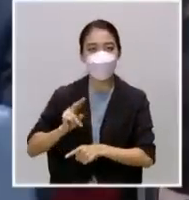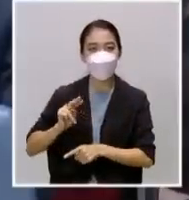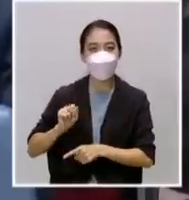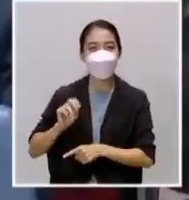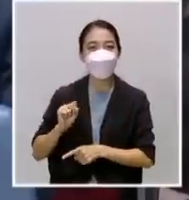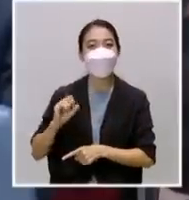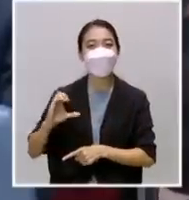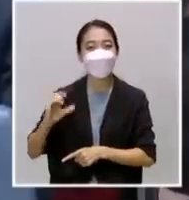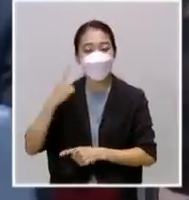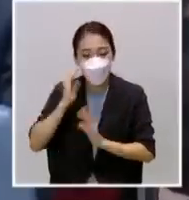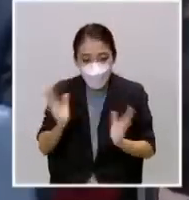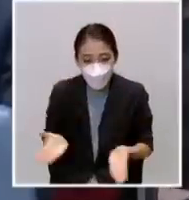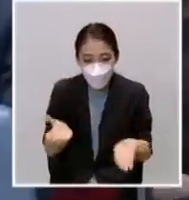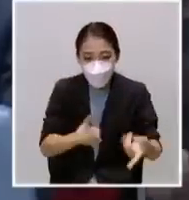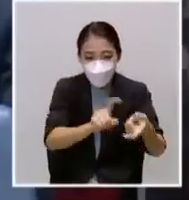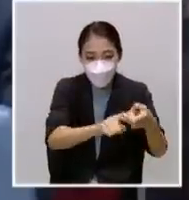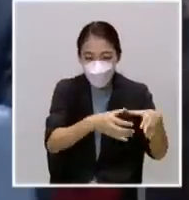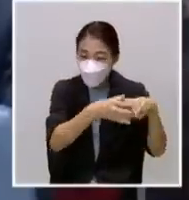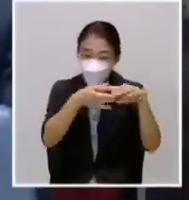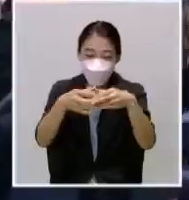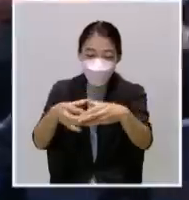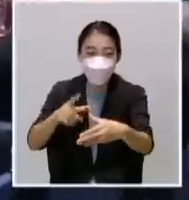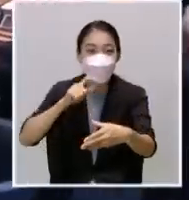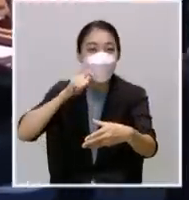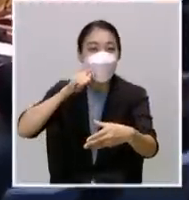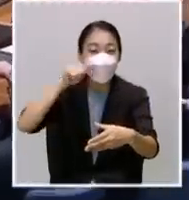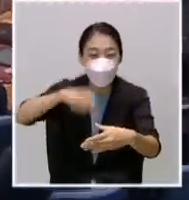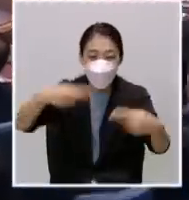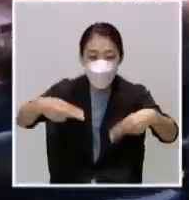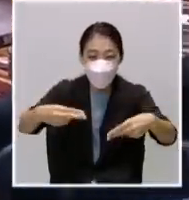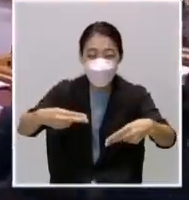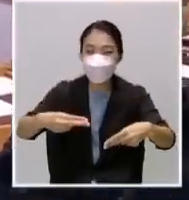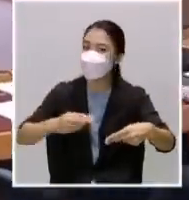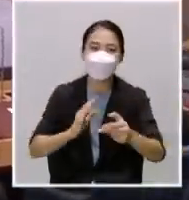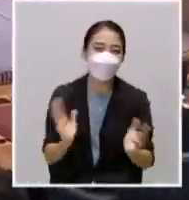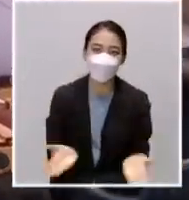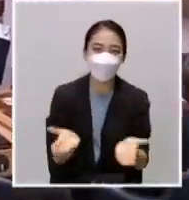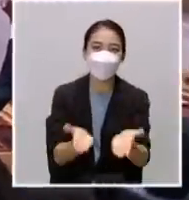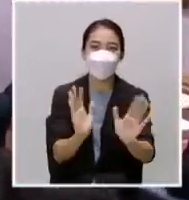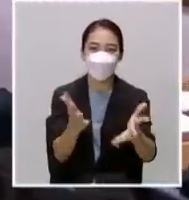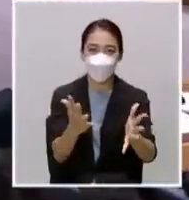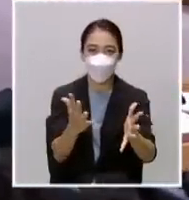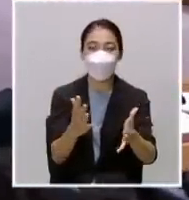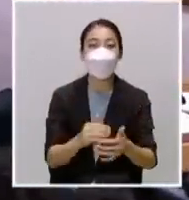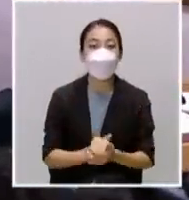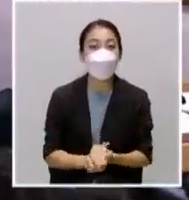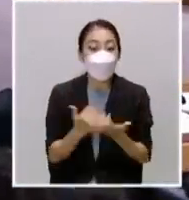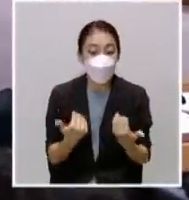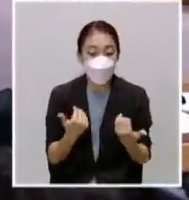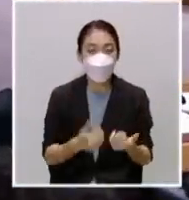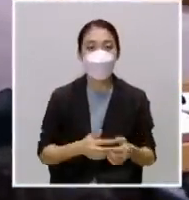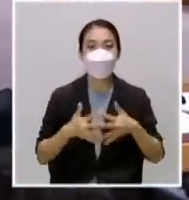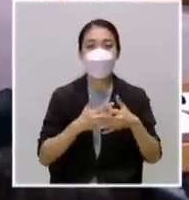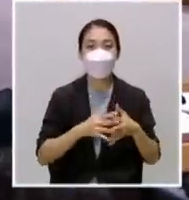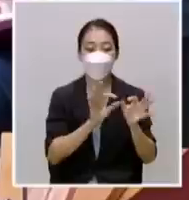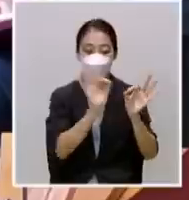เลยก่อนการลงมติได้มีการปรับลดความรุนแรงของถ้อยคำในร่างมติลงค่ะเป